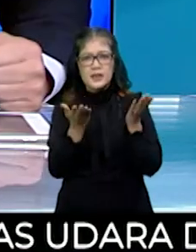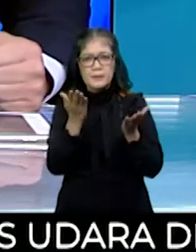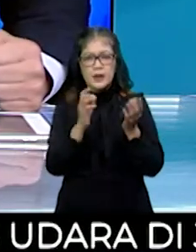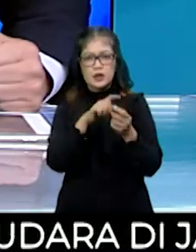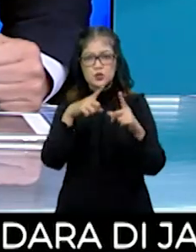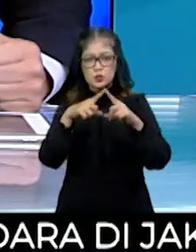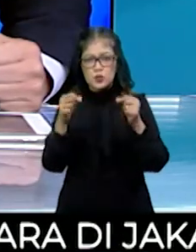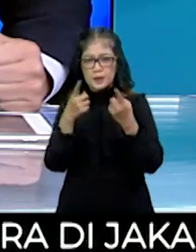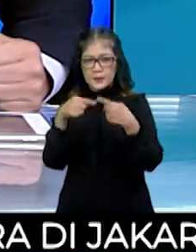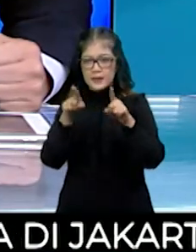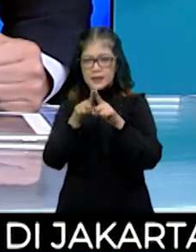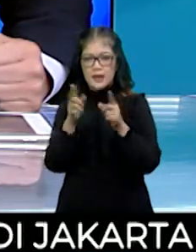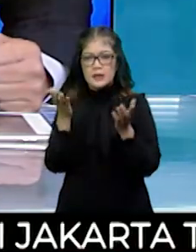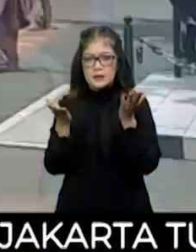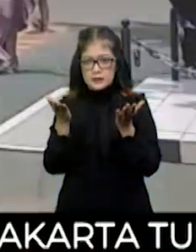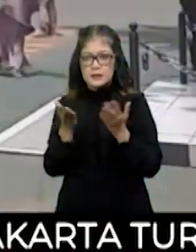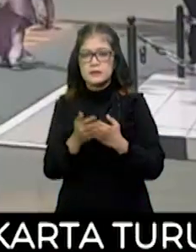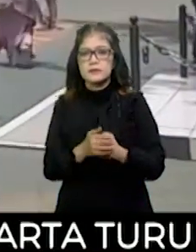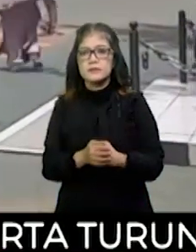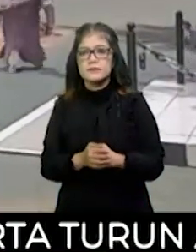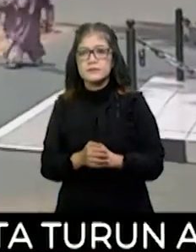Undang-Undang Perkawinan.